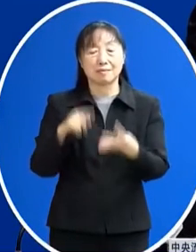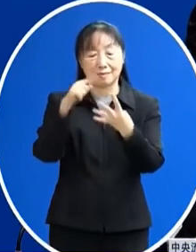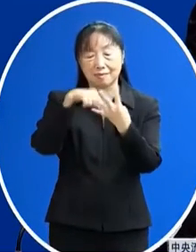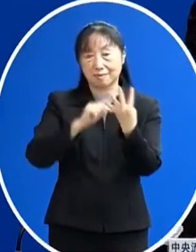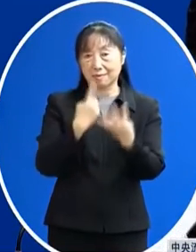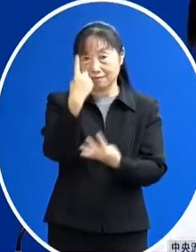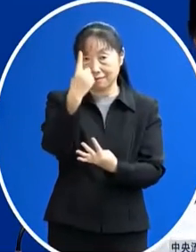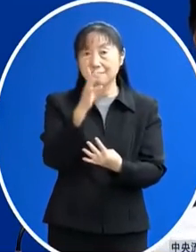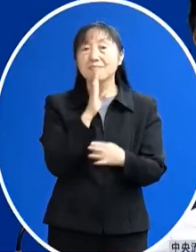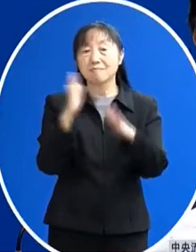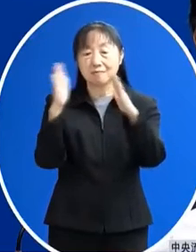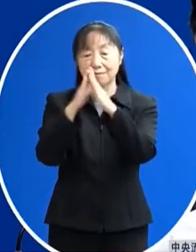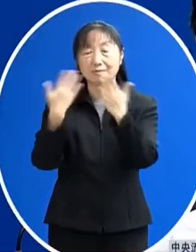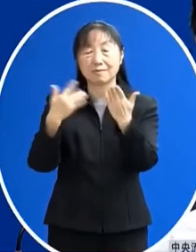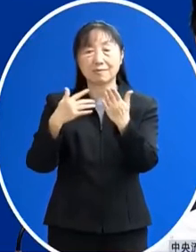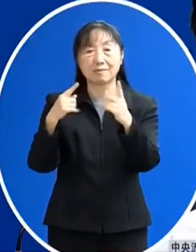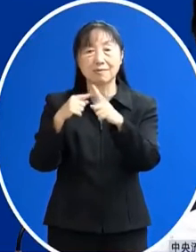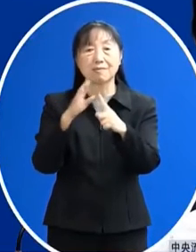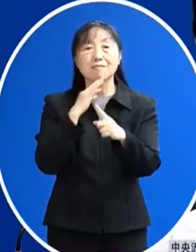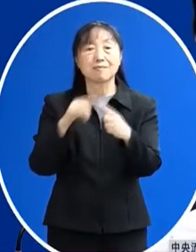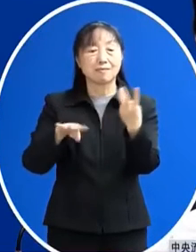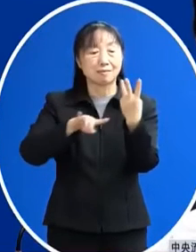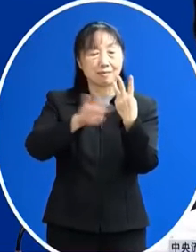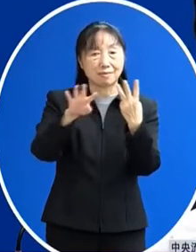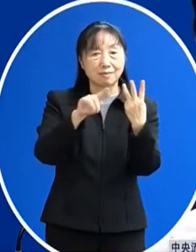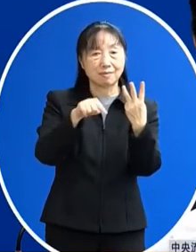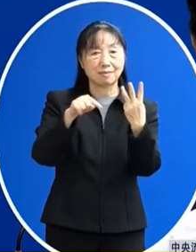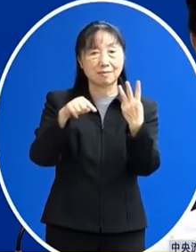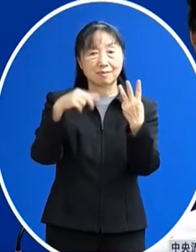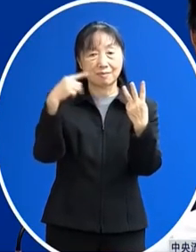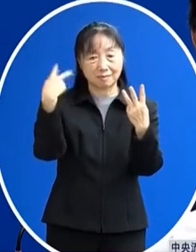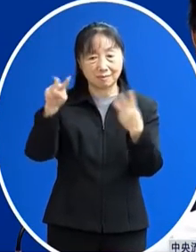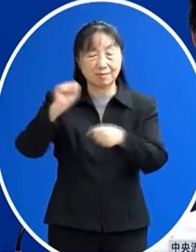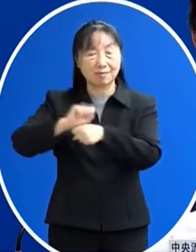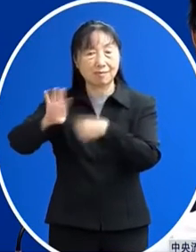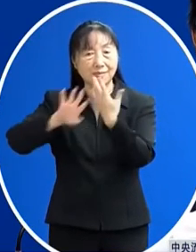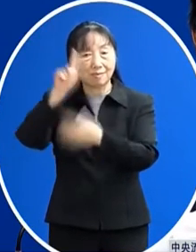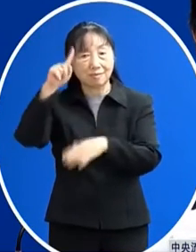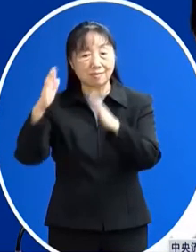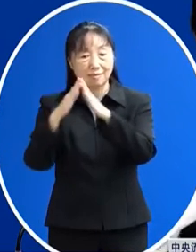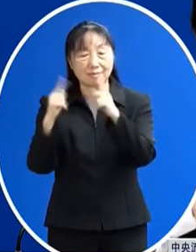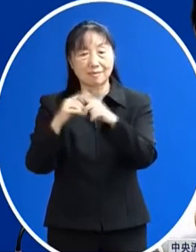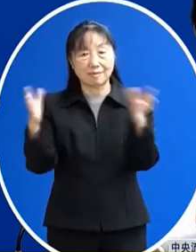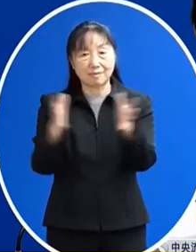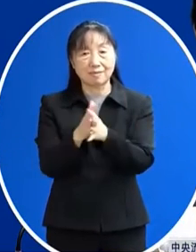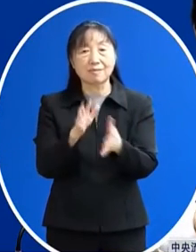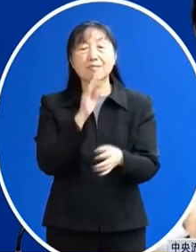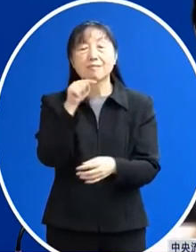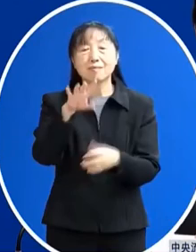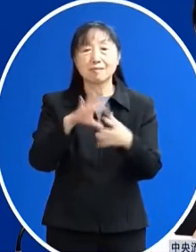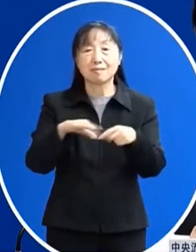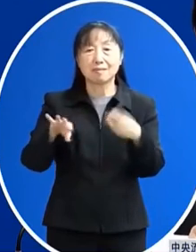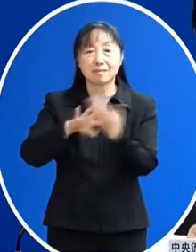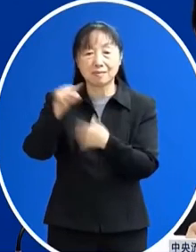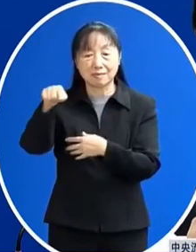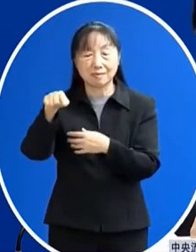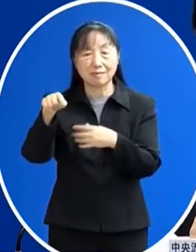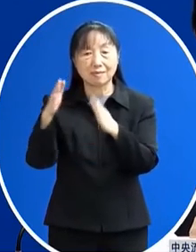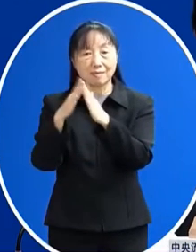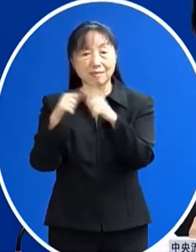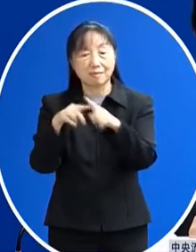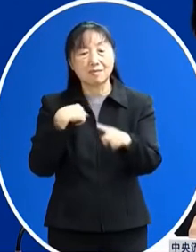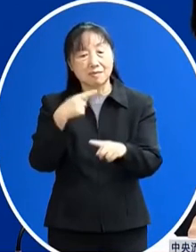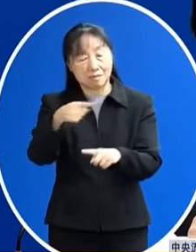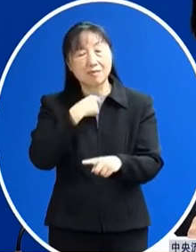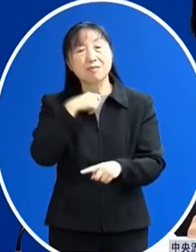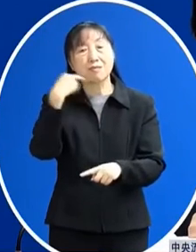件是一家人，所以有3个个案加一家人，总共4个这个待厘清的这个感染源的个案还需要再持续疫